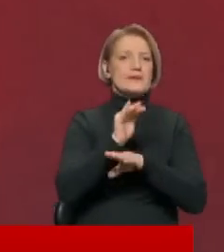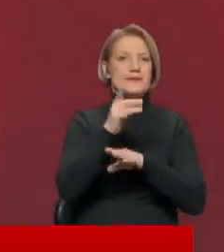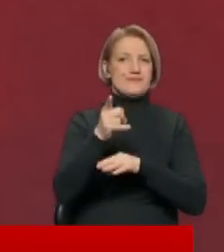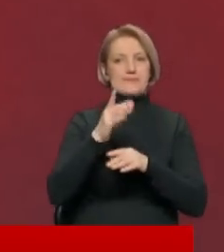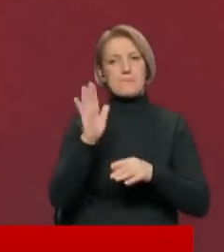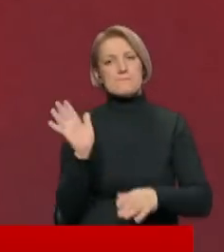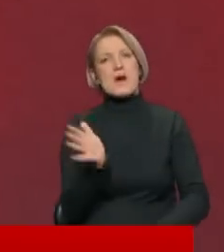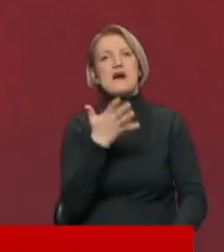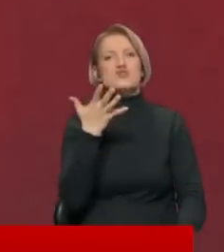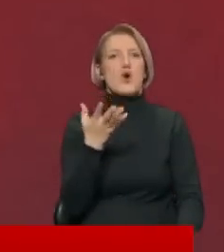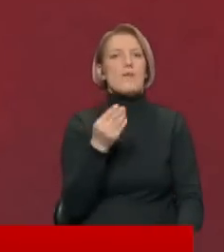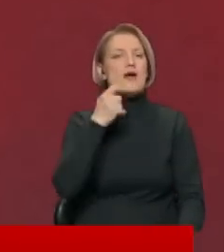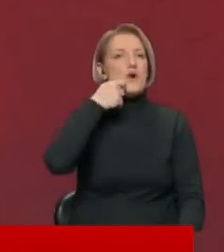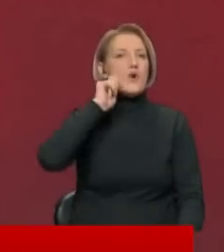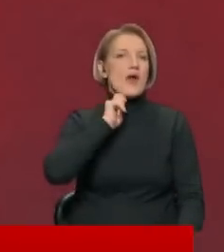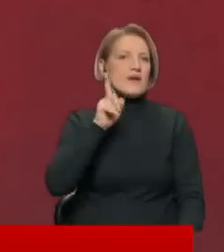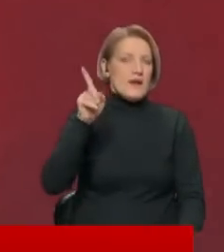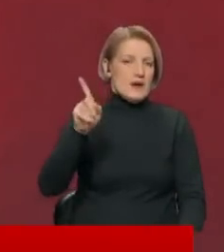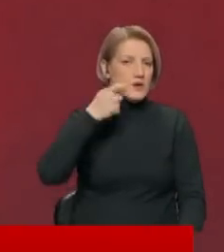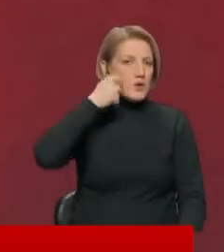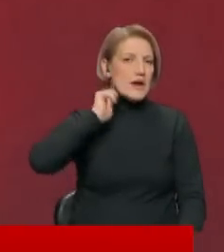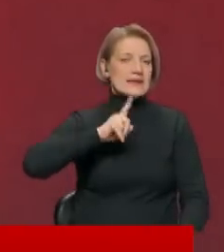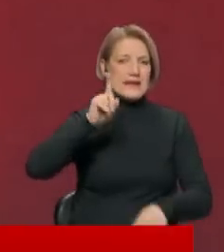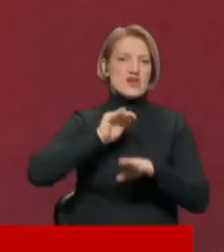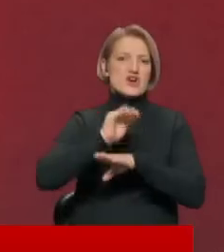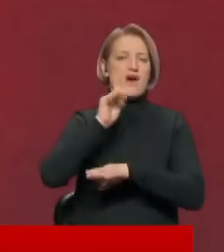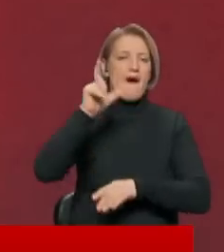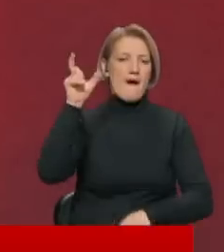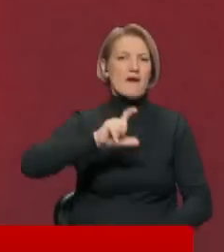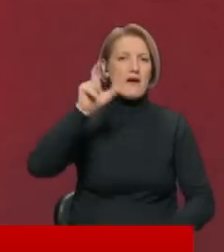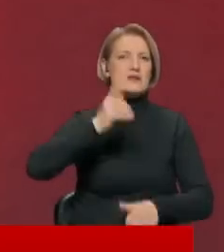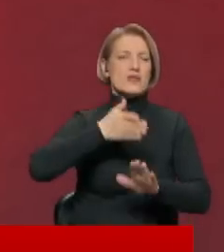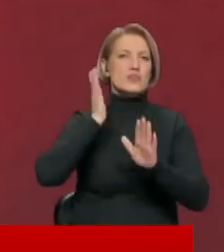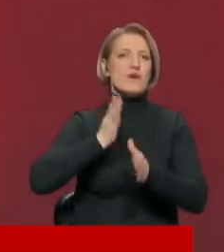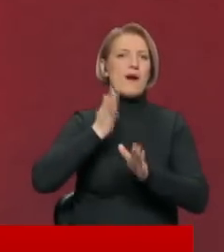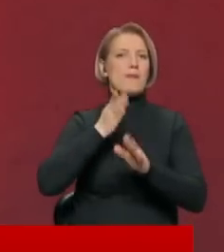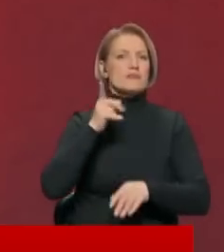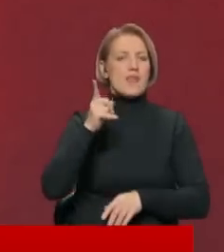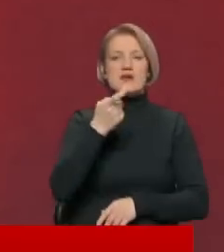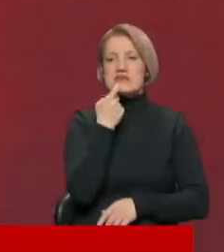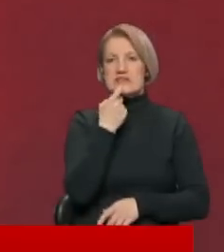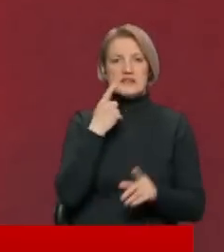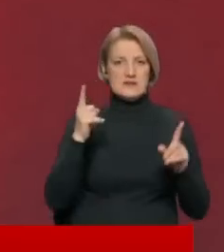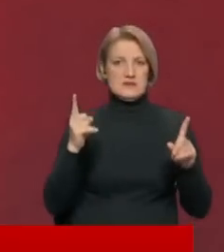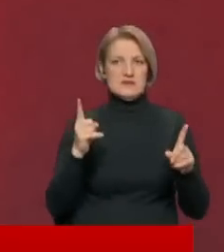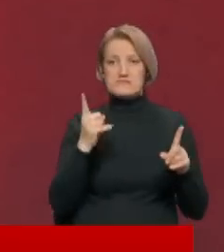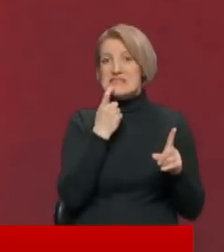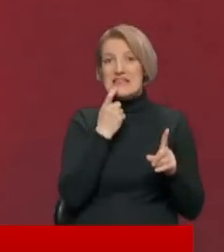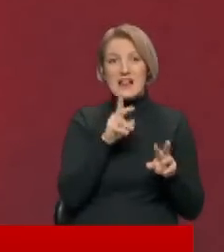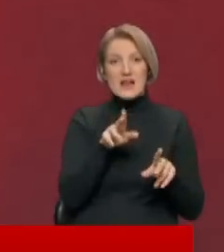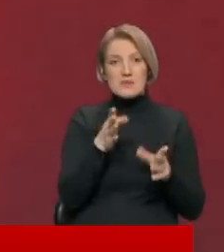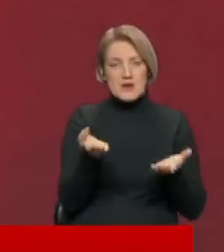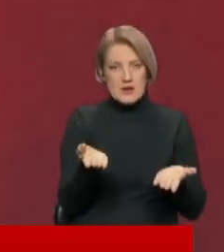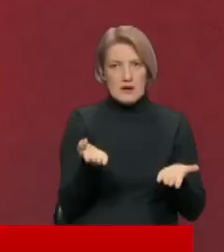bambaşka olabiliyor işte Ukrayna Ukrayna'nın yaşadığı aylardır devam eden yılı yıla dayanan